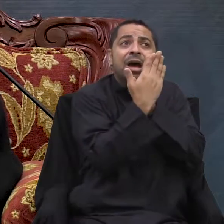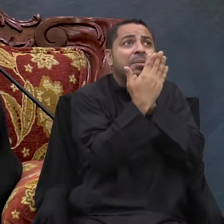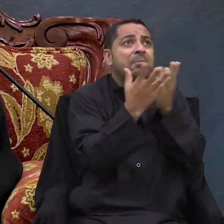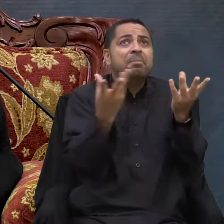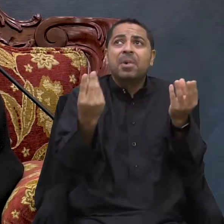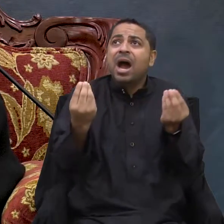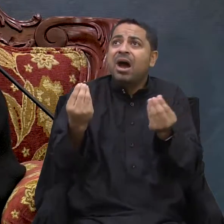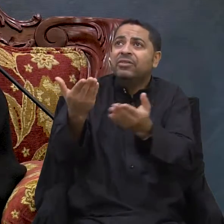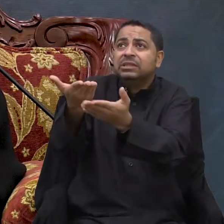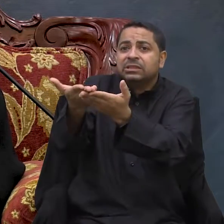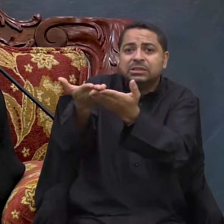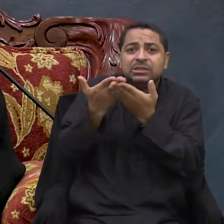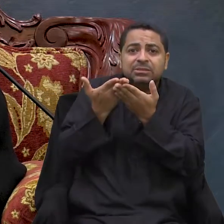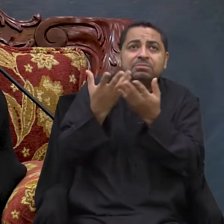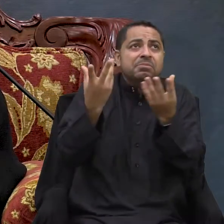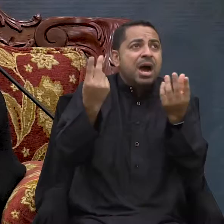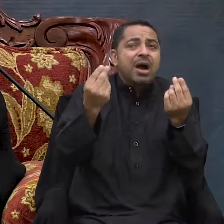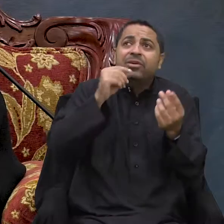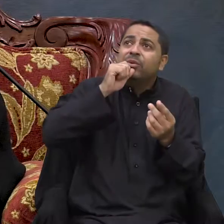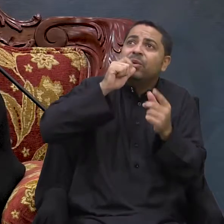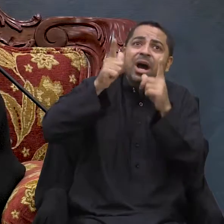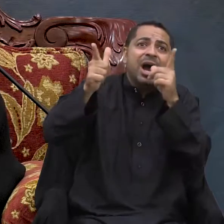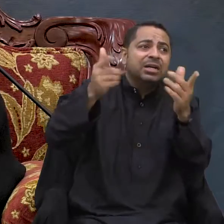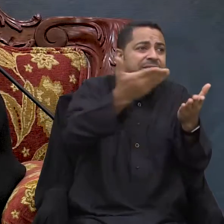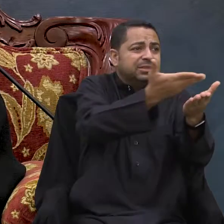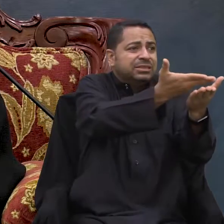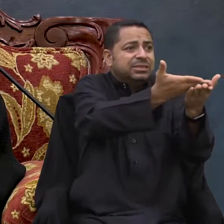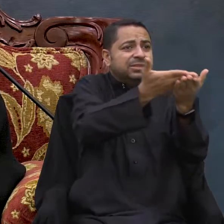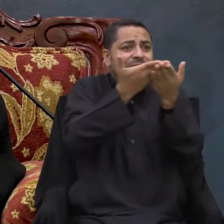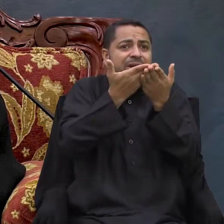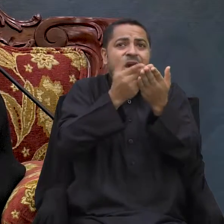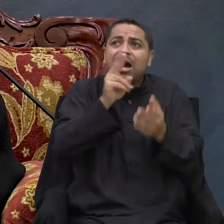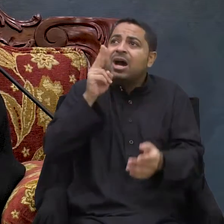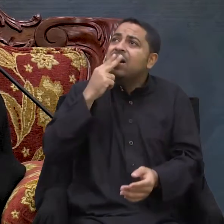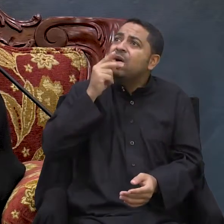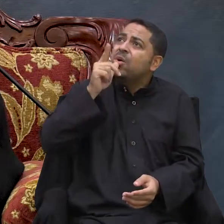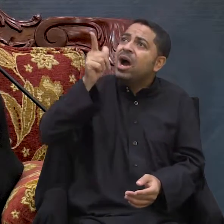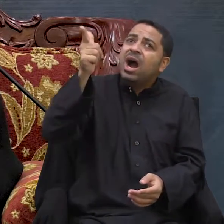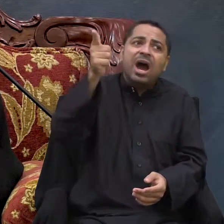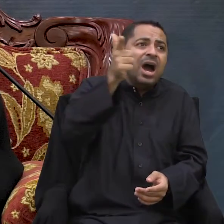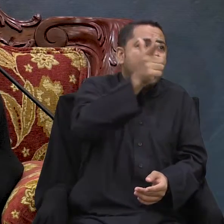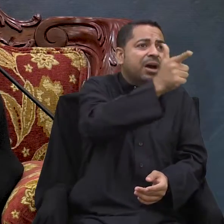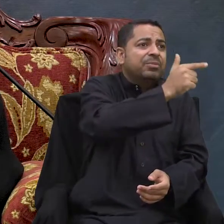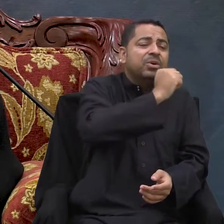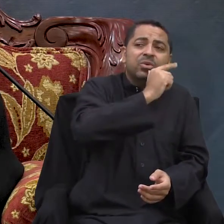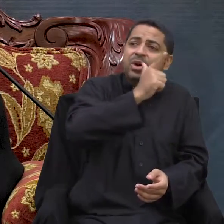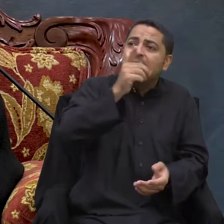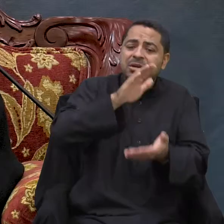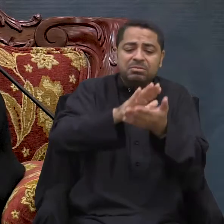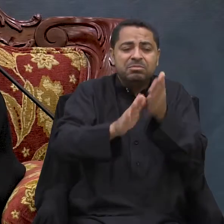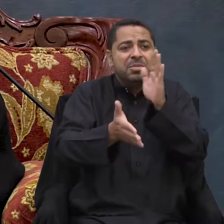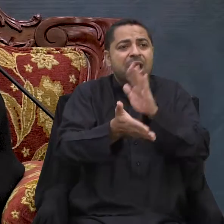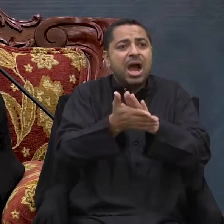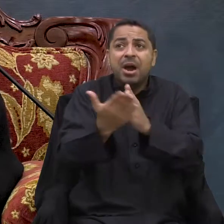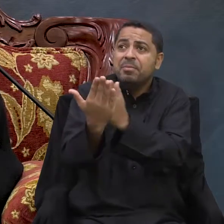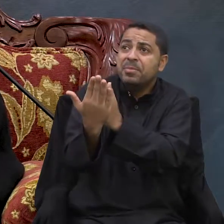ينصرنا؟ أما من معين يعيننا؟ أما من